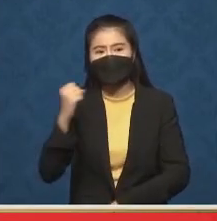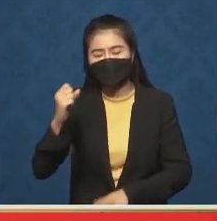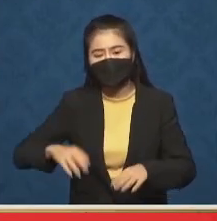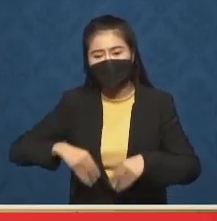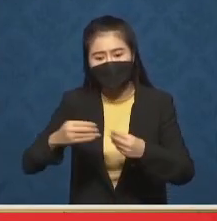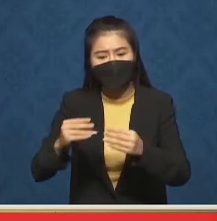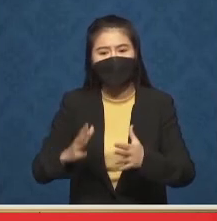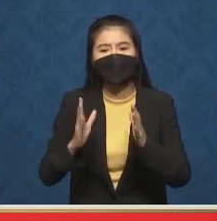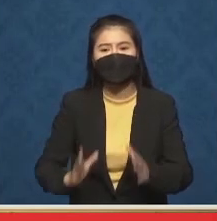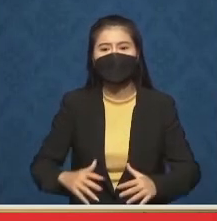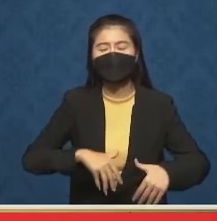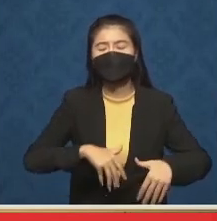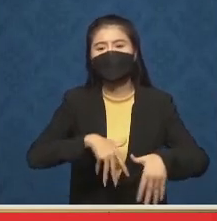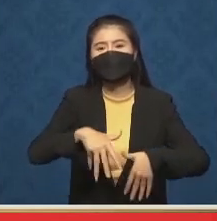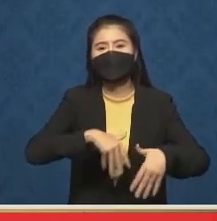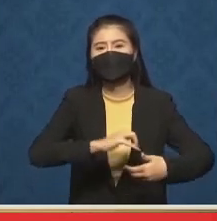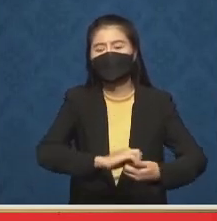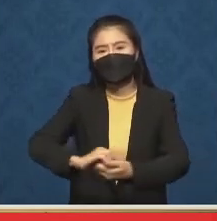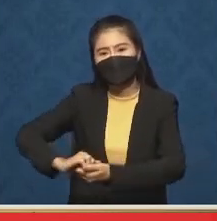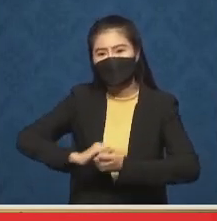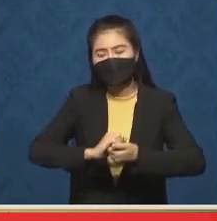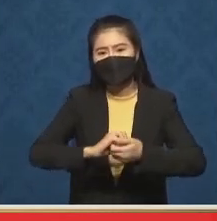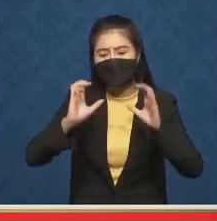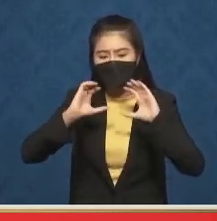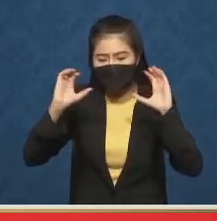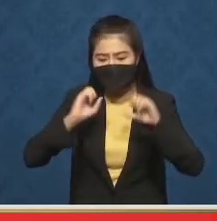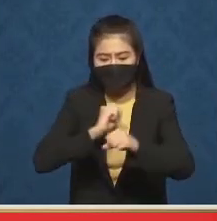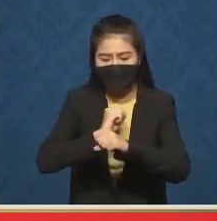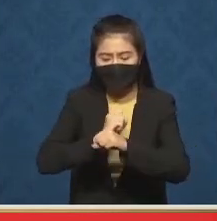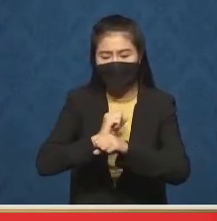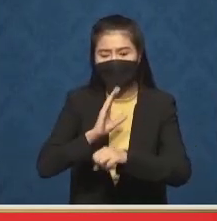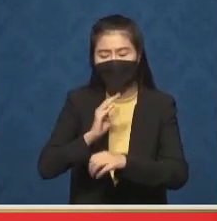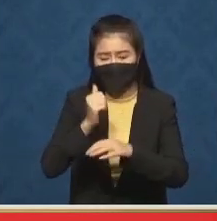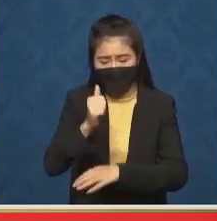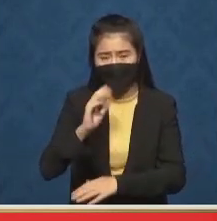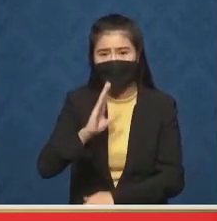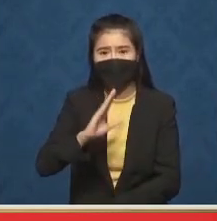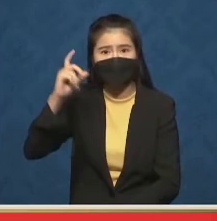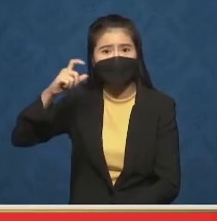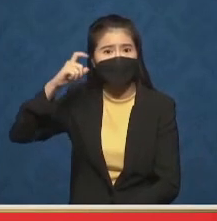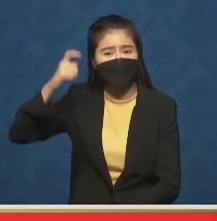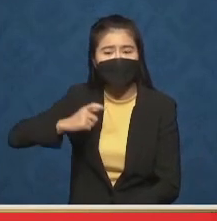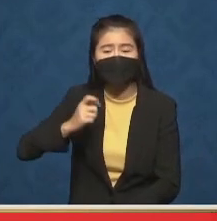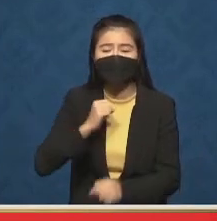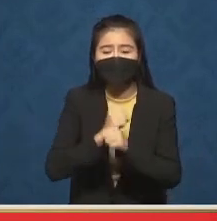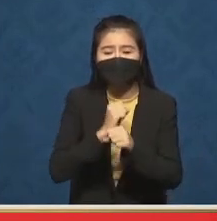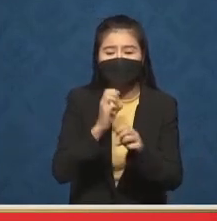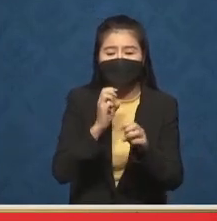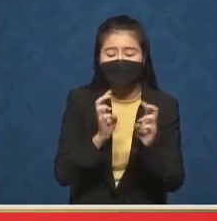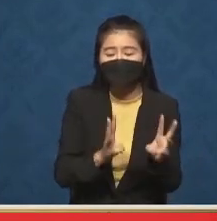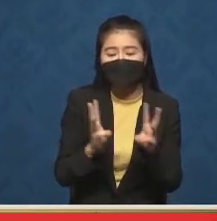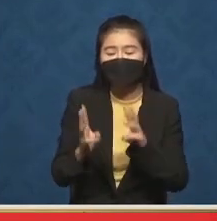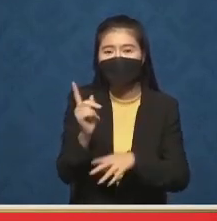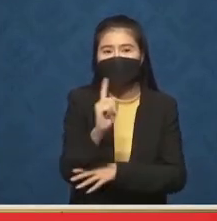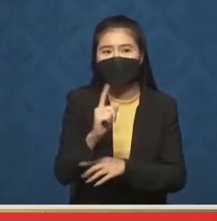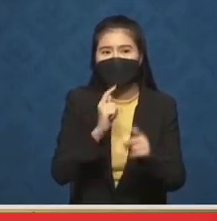ารปลองดลองเพื่อจะให้มีอำนาดรวมกัน มัเป็ไปได้ซึมัจะตใช้เวลาก็คือนะ เพราฉะน่ะ